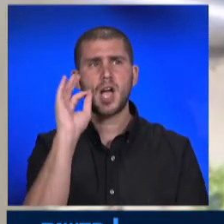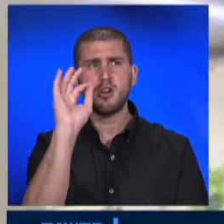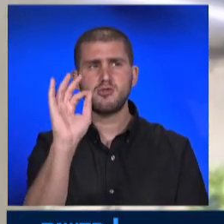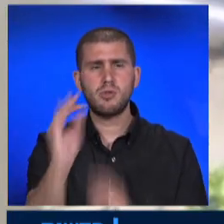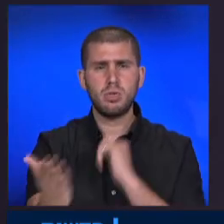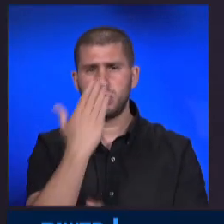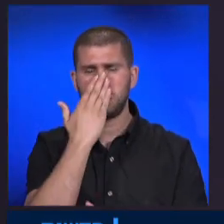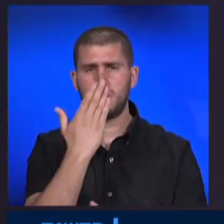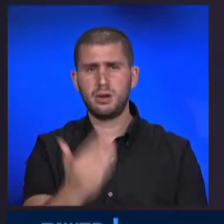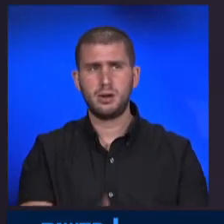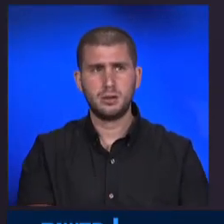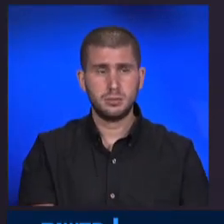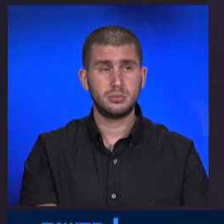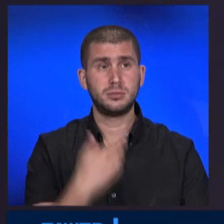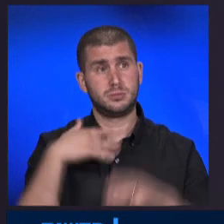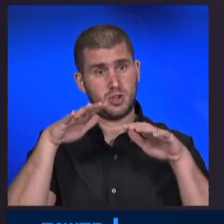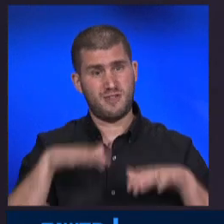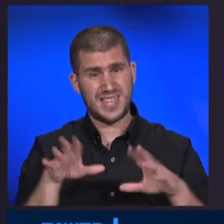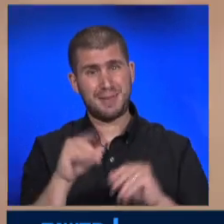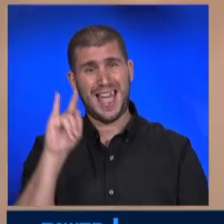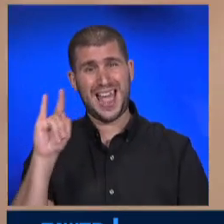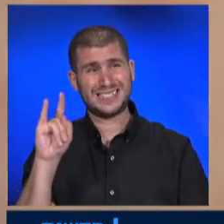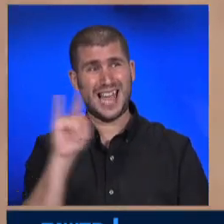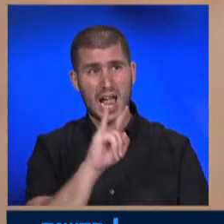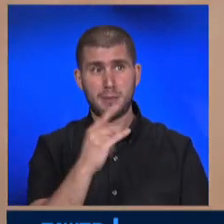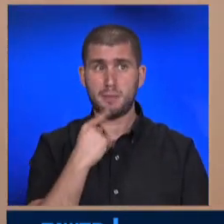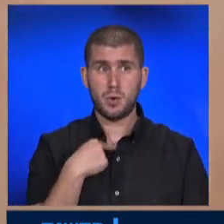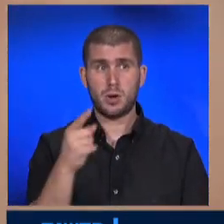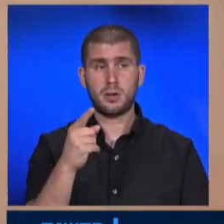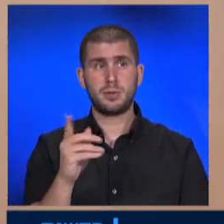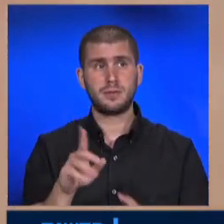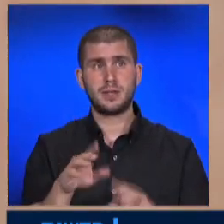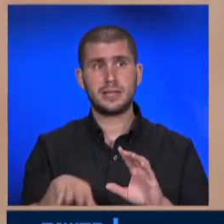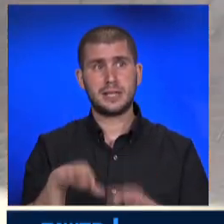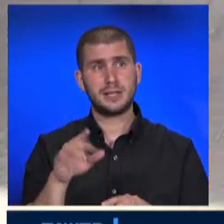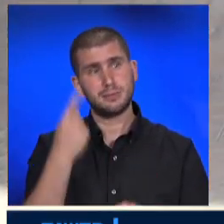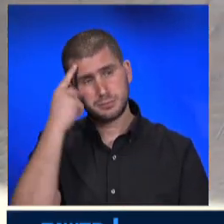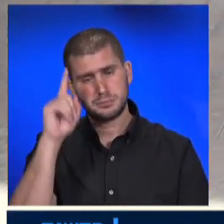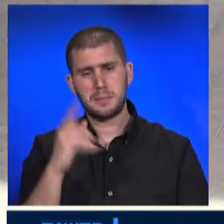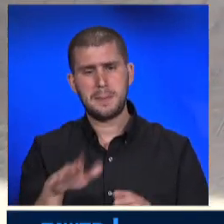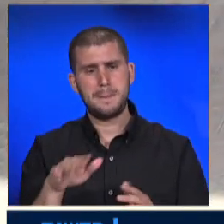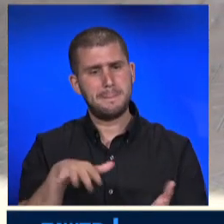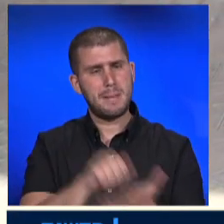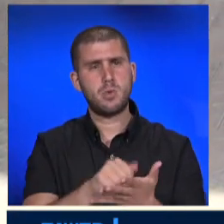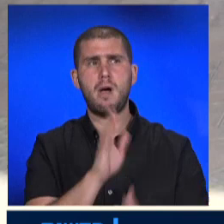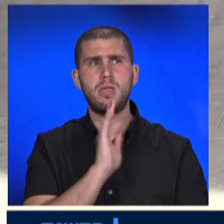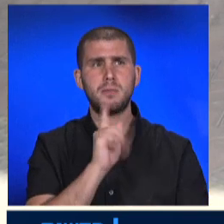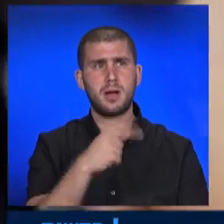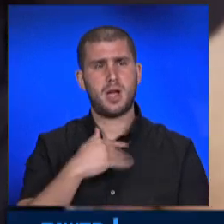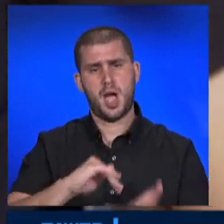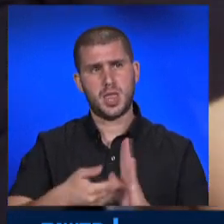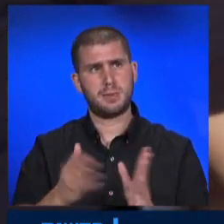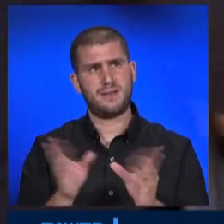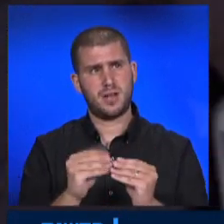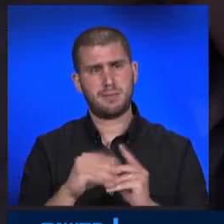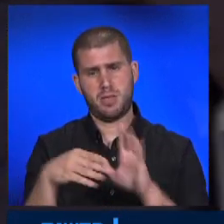לא מומשו. ישבתי עם חזי חיים. הוא אמר לי שהם ימציאו מימון ושאין בעיה. חתמתי איתו עם התנאיה